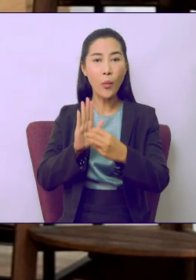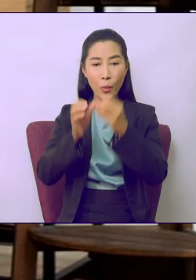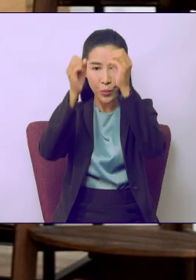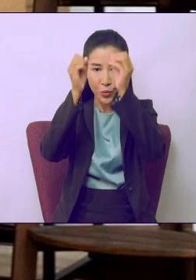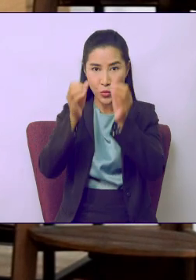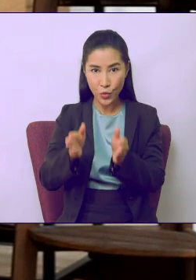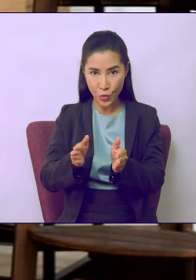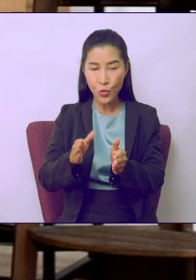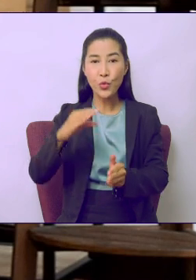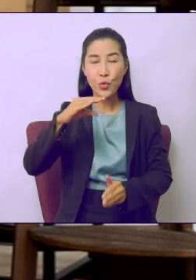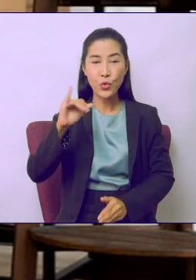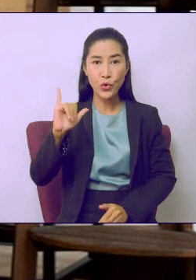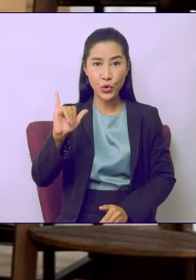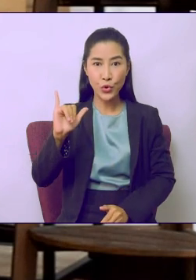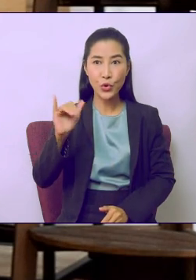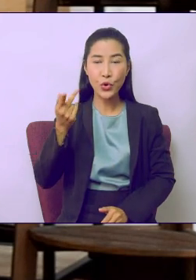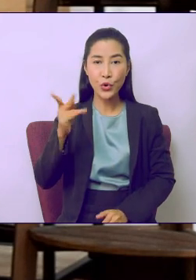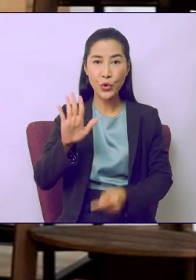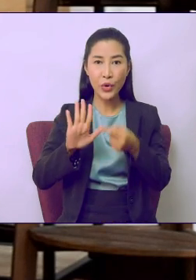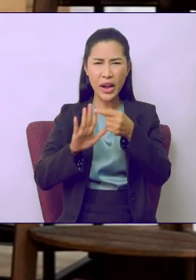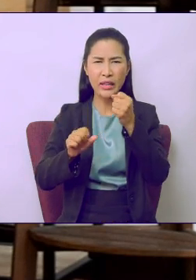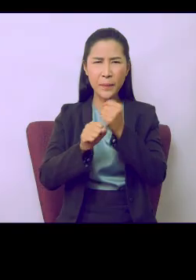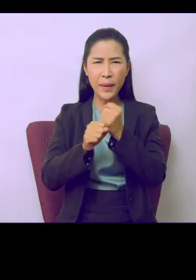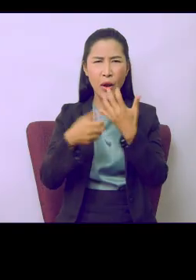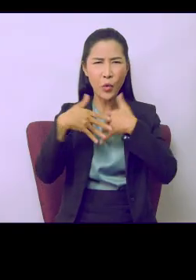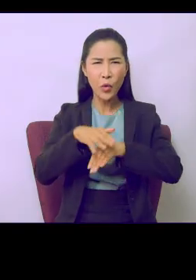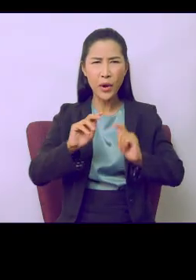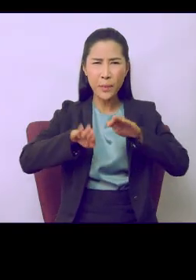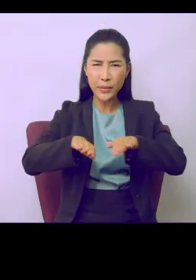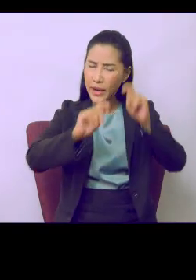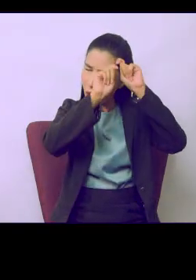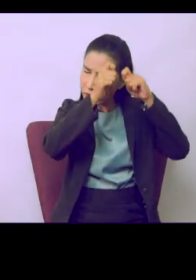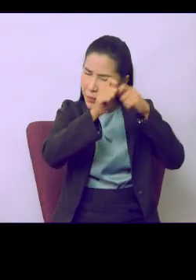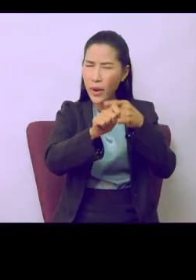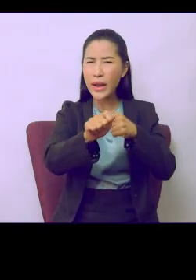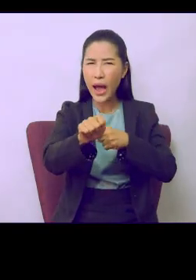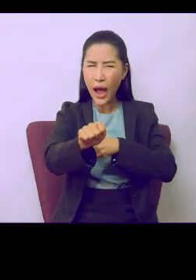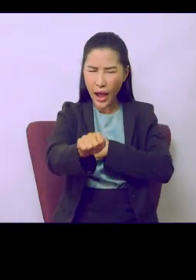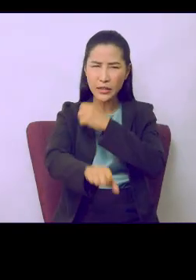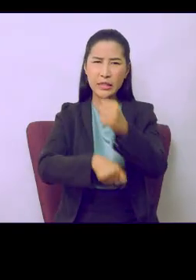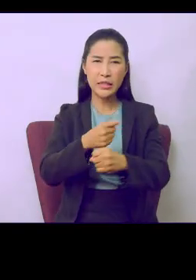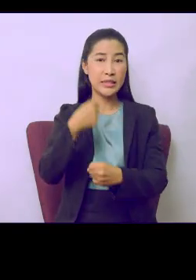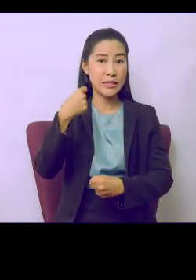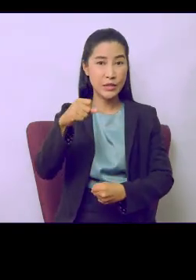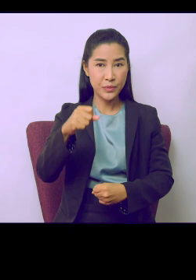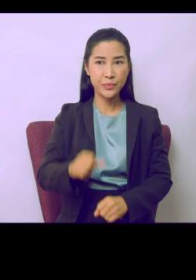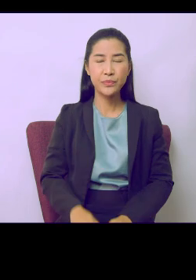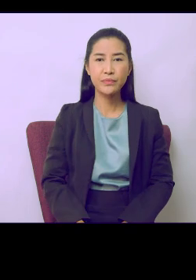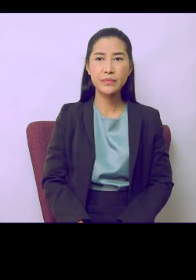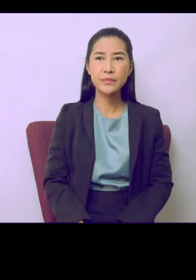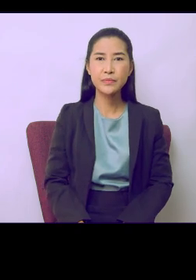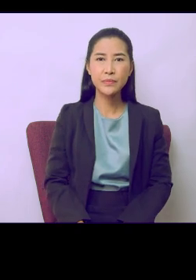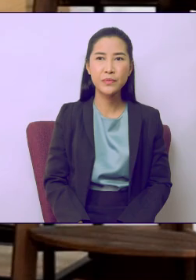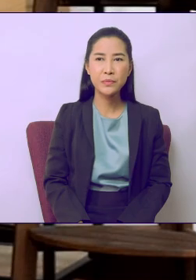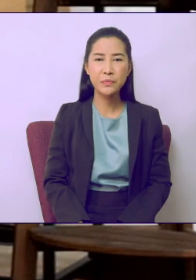โยคะนะครับแล้วก็ทำงานนะครับกับเด็กออทิสติกเนี่ยนะครับมาประมาณ10กว่าปีและนะครับอ่าในชื่อของผม